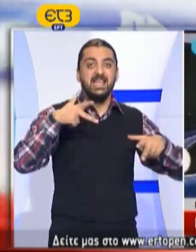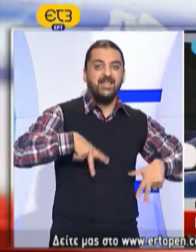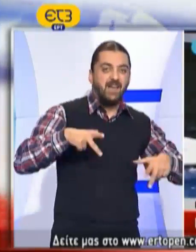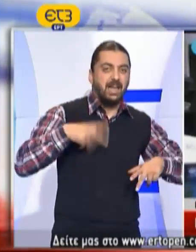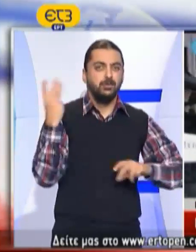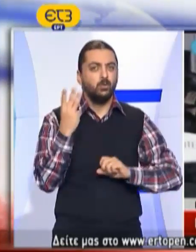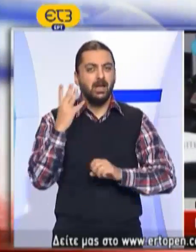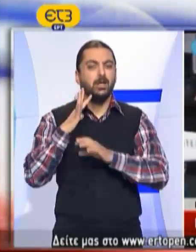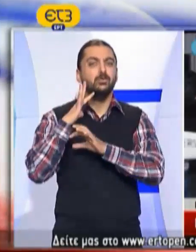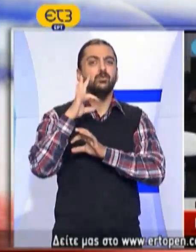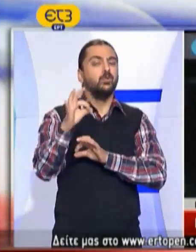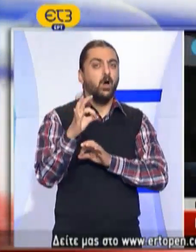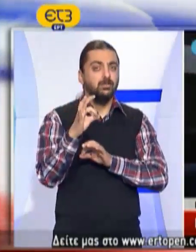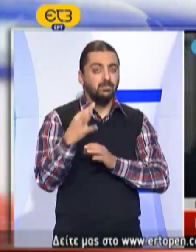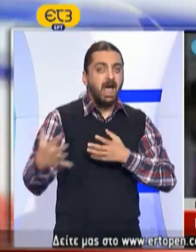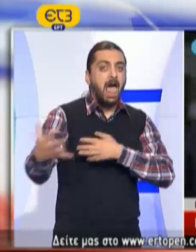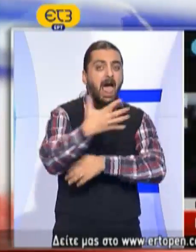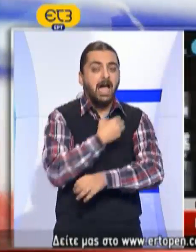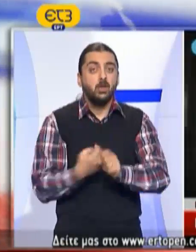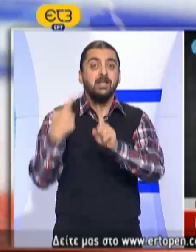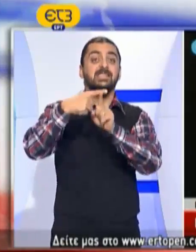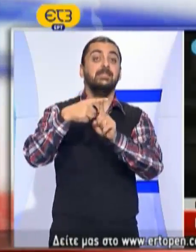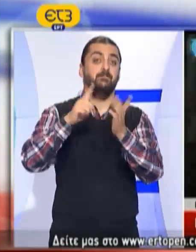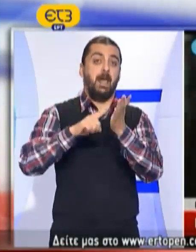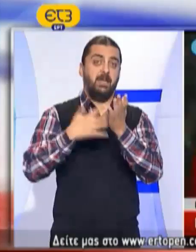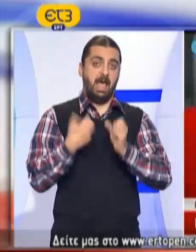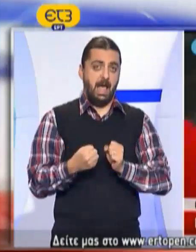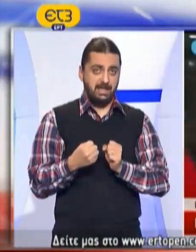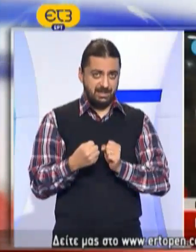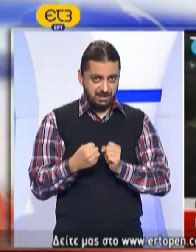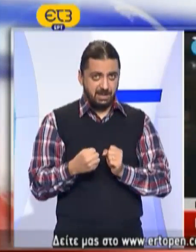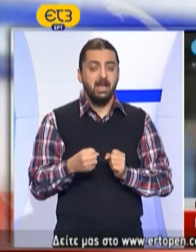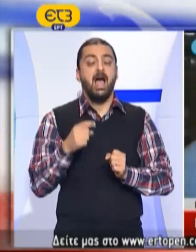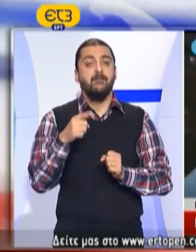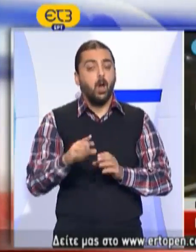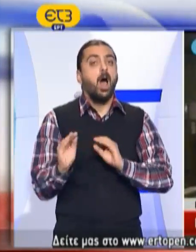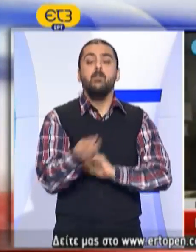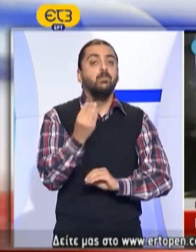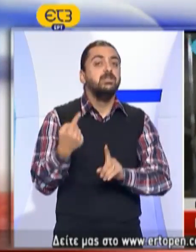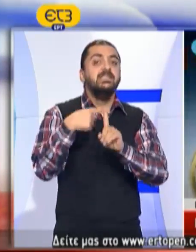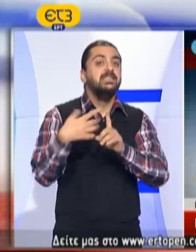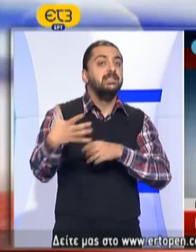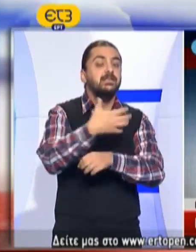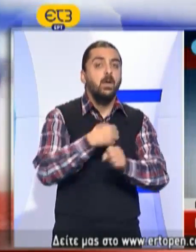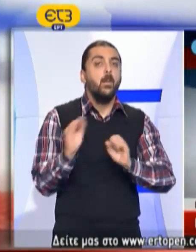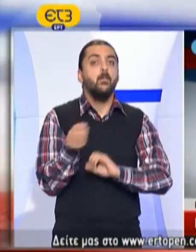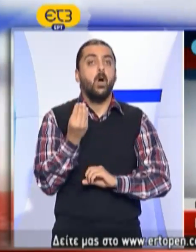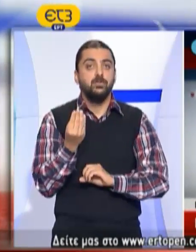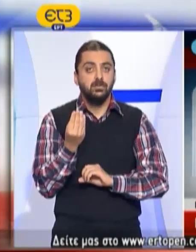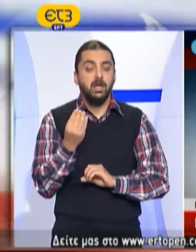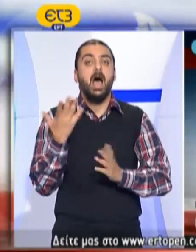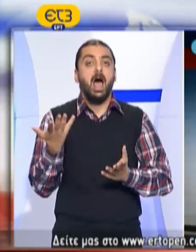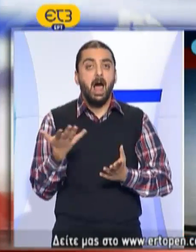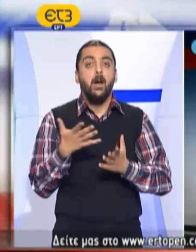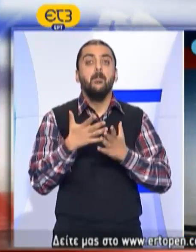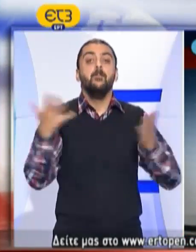και υπολογίζεται σε 2,8 δισεκατομμύρια ευρώ το 2014, θα προκύψουν, σύμφωνα με οικονομικούς αναλυτές, από δραματική